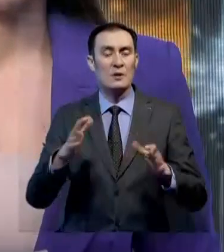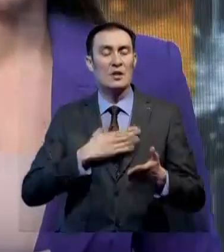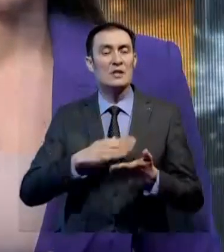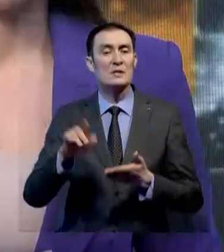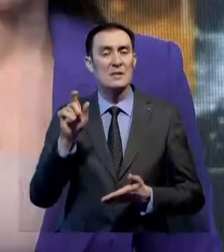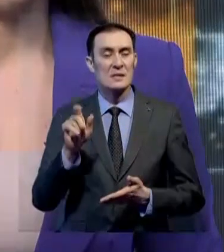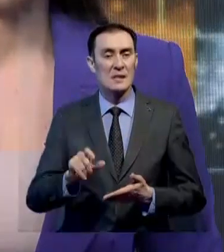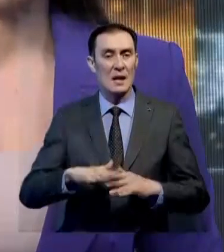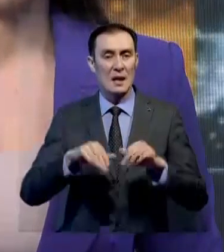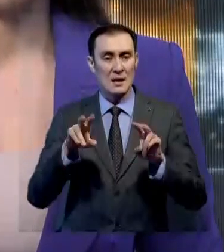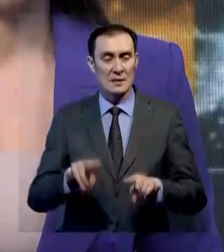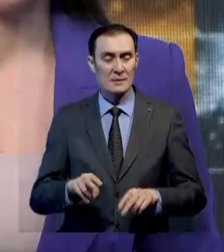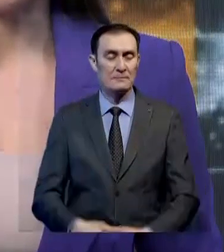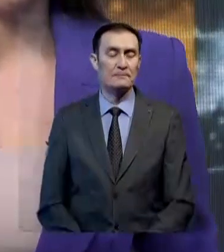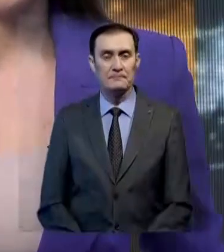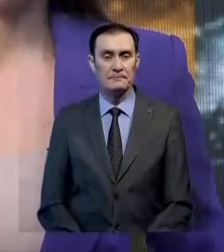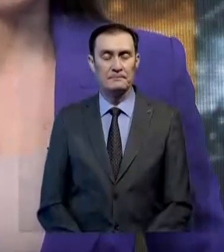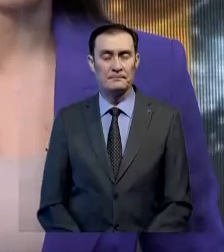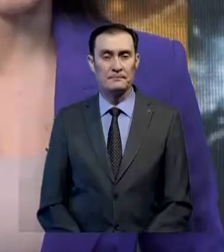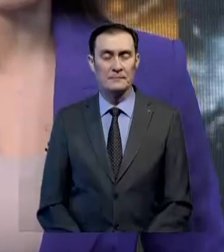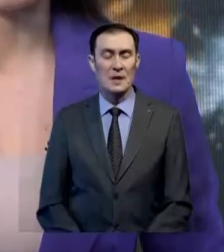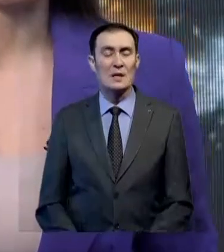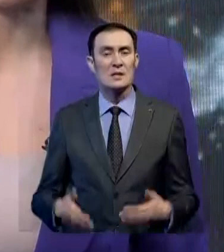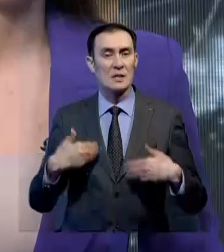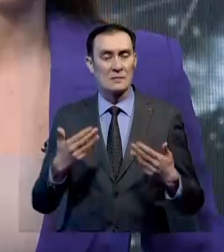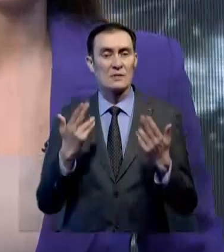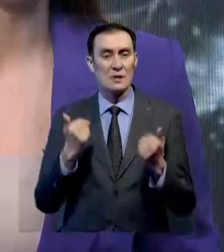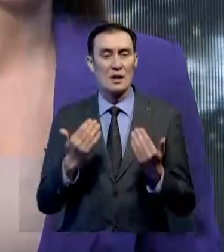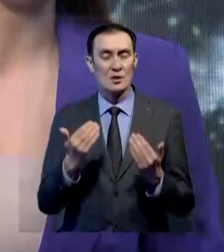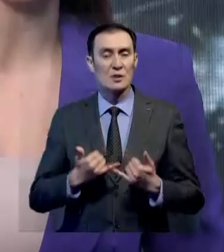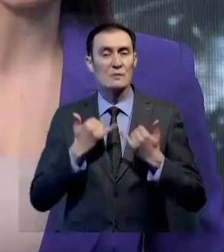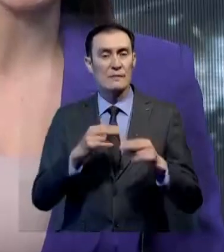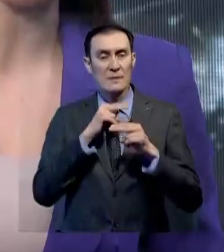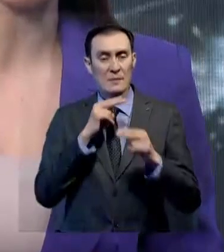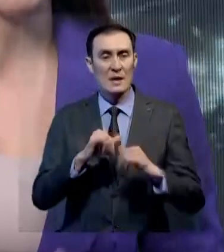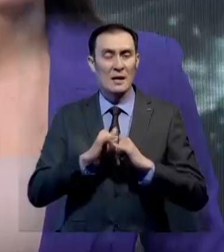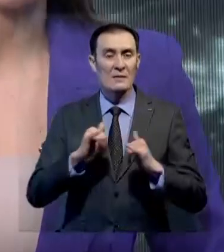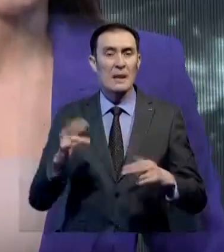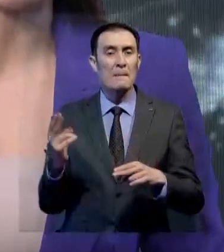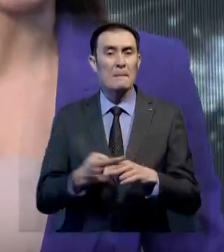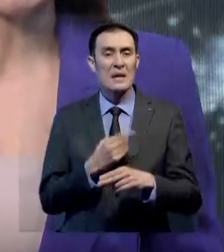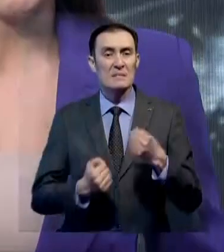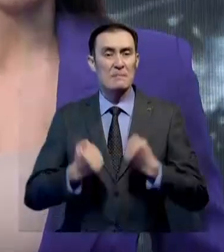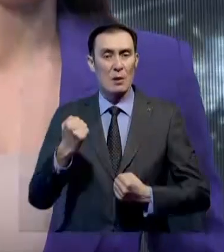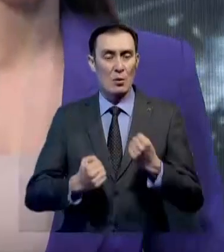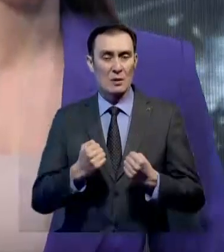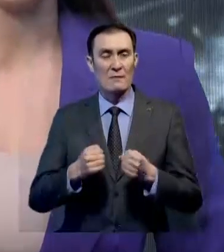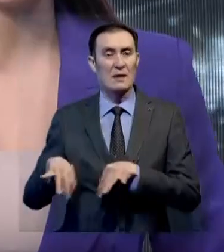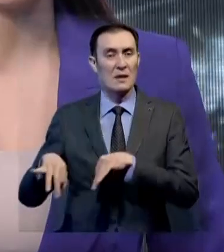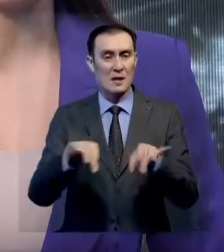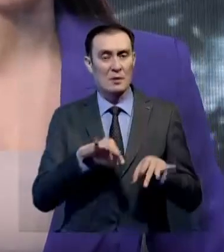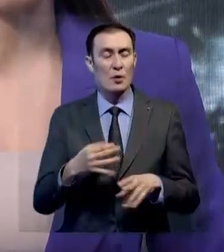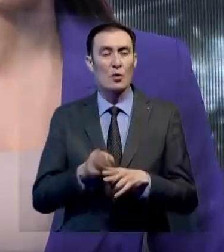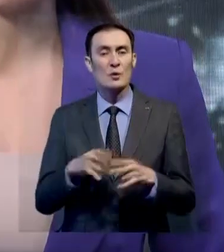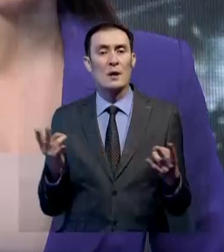Вероника, приветствую. Тебе слово. Мотогоз, здравствуйте. Да, сейчас акцент делается на развитии беспилотного транспорта. Однако в первую